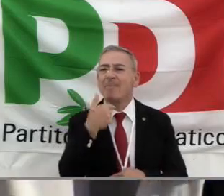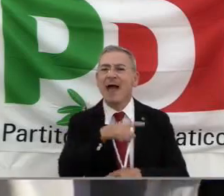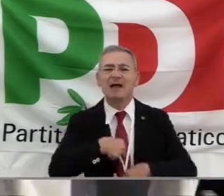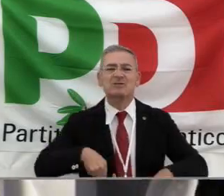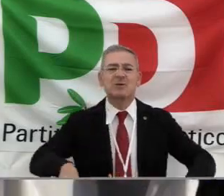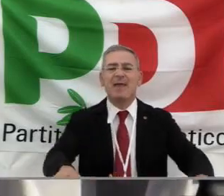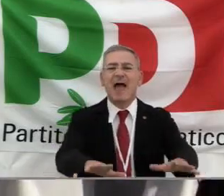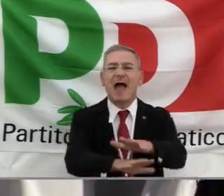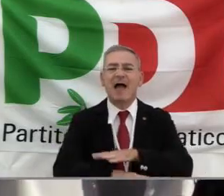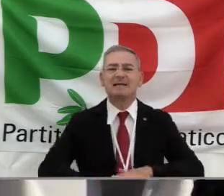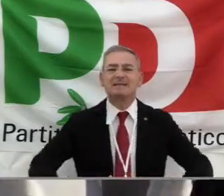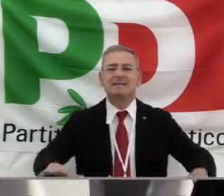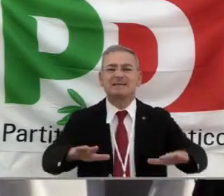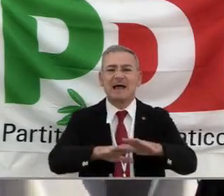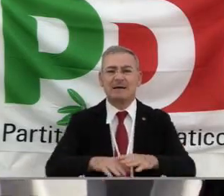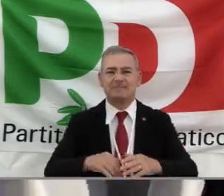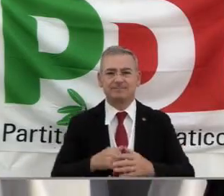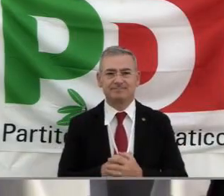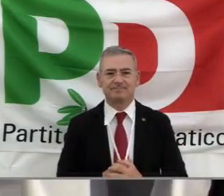piazza.